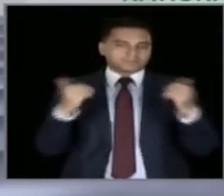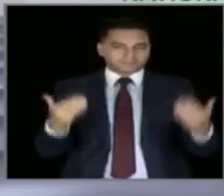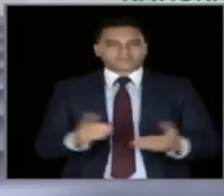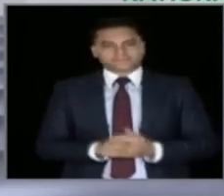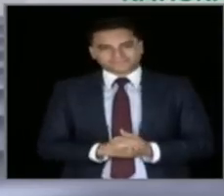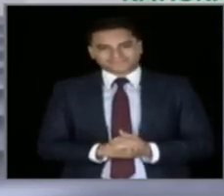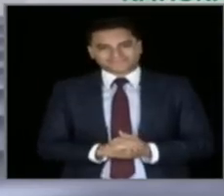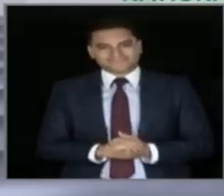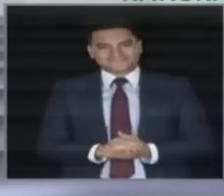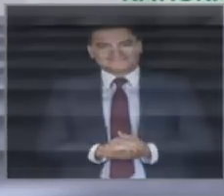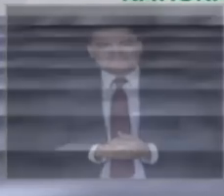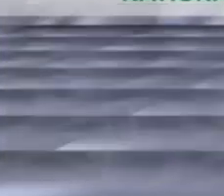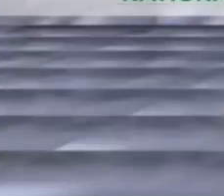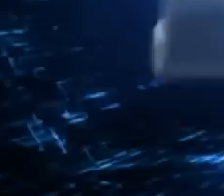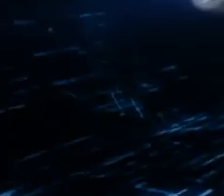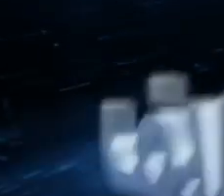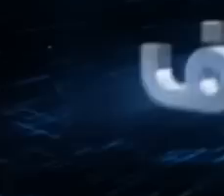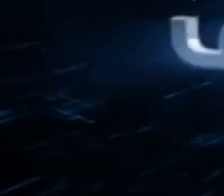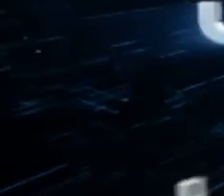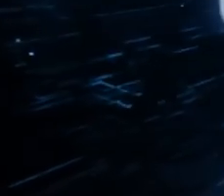في جميع محافظات مصر.